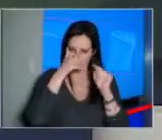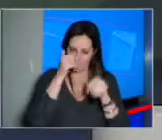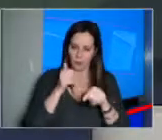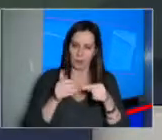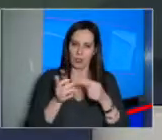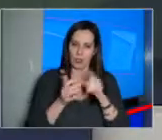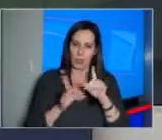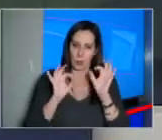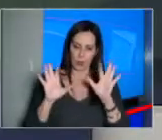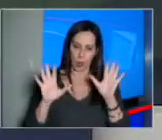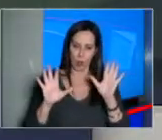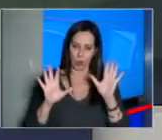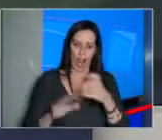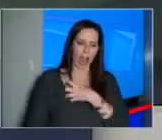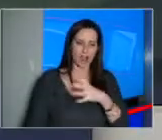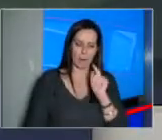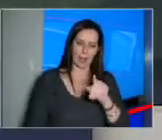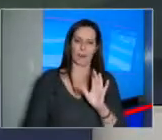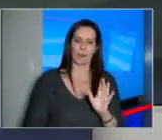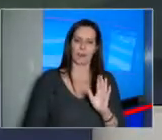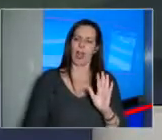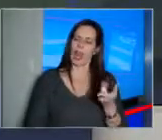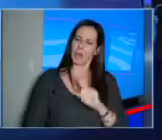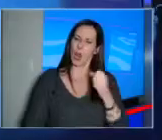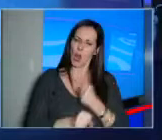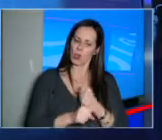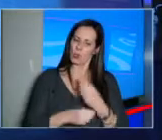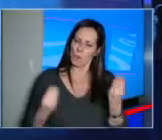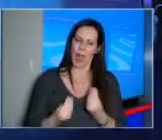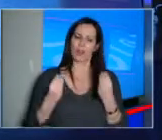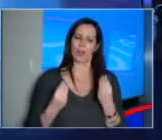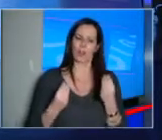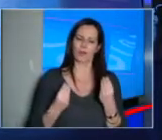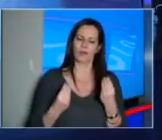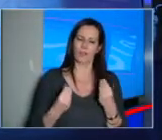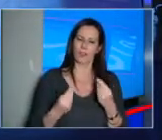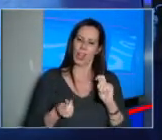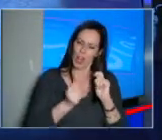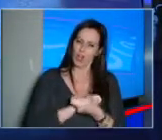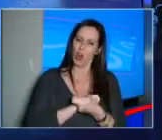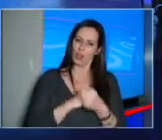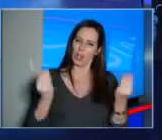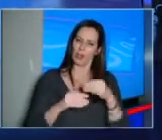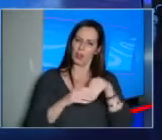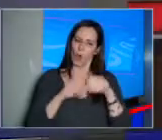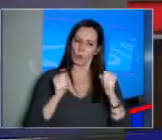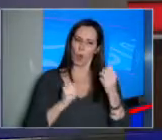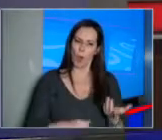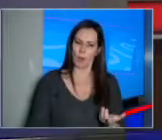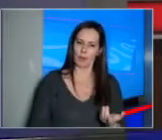זה לא בדיוק העשירים בארץ. למה לא נעשה מהלך כולל לשנות את פני הדברים בתוך ביטוח